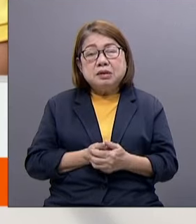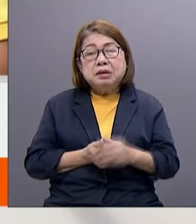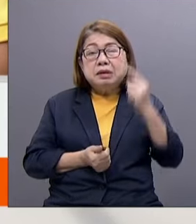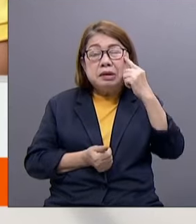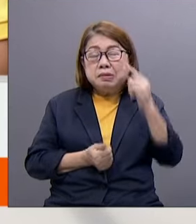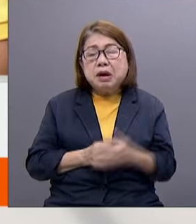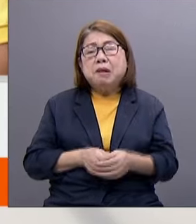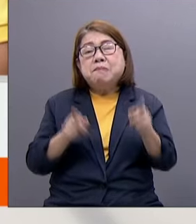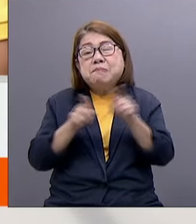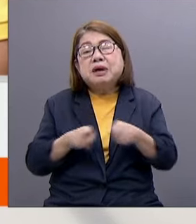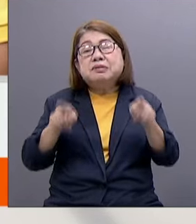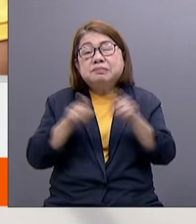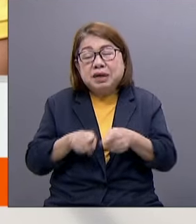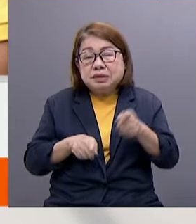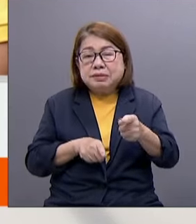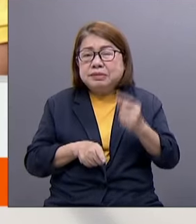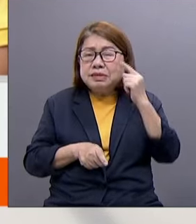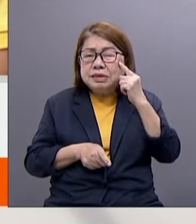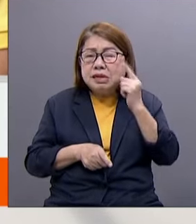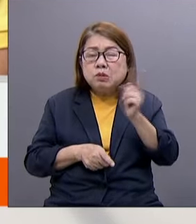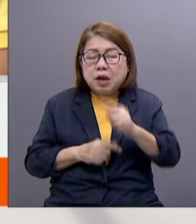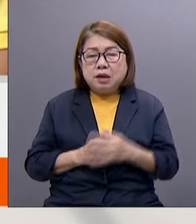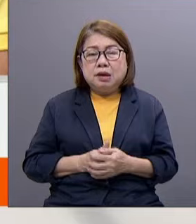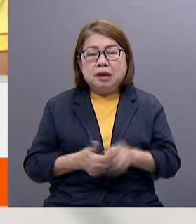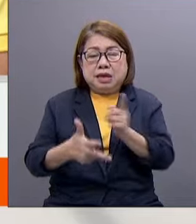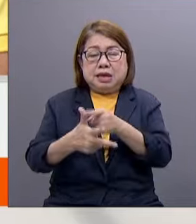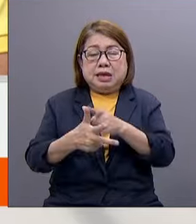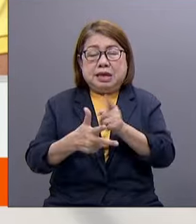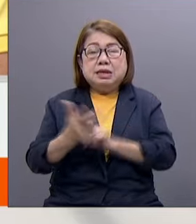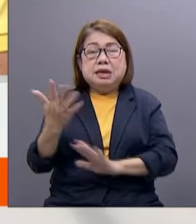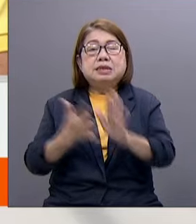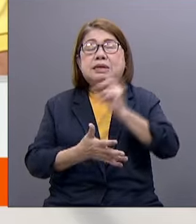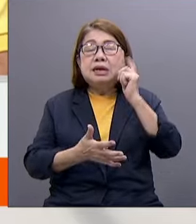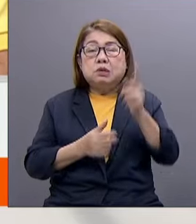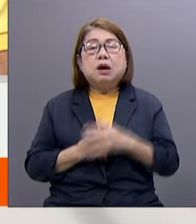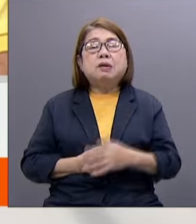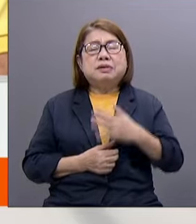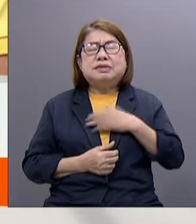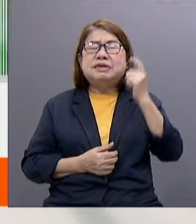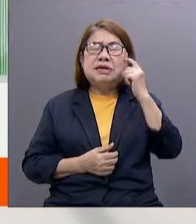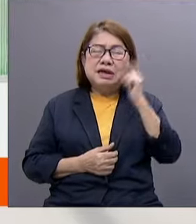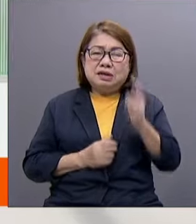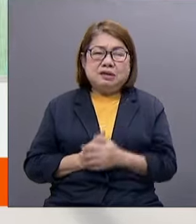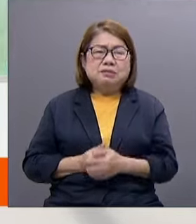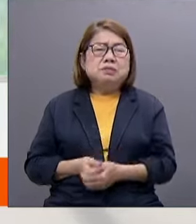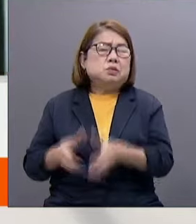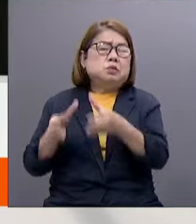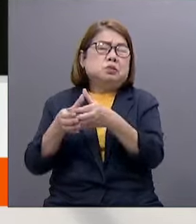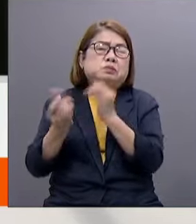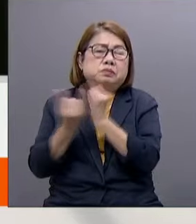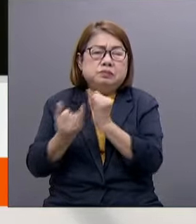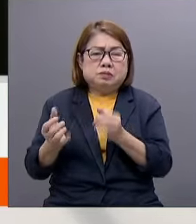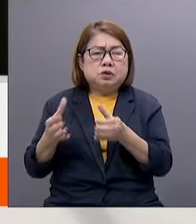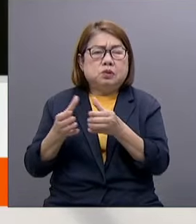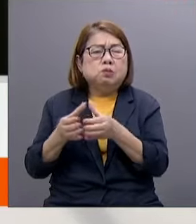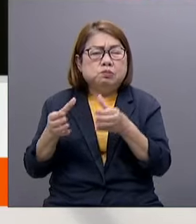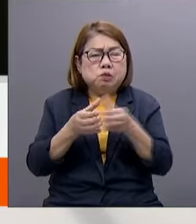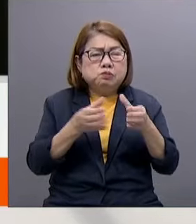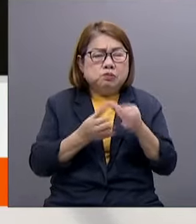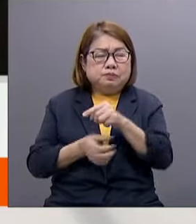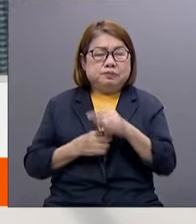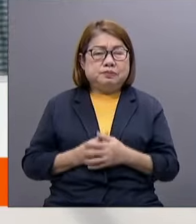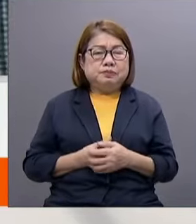กแตกต่างในสันนิษฐานจากอะไรได้บ้างคะ ก็สันนิษฐานจากการจับกลุ่มก้อนแบบนี้ใช่ไหมคะ